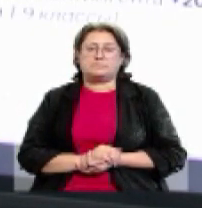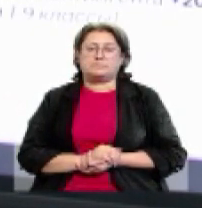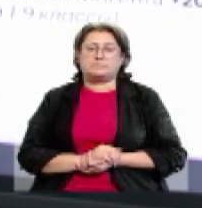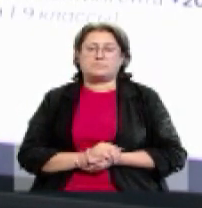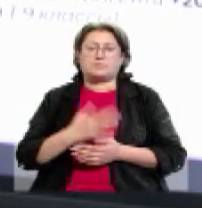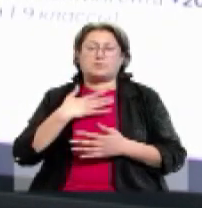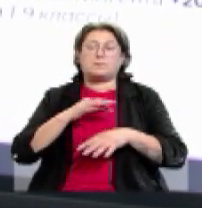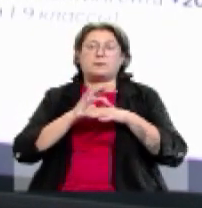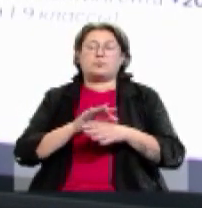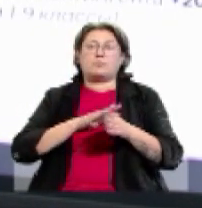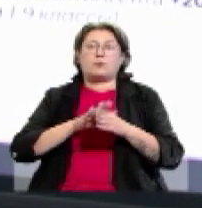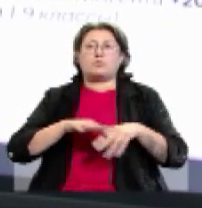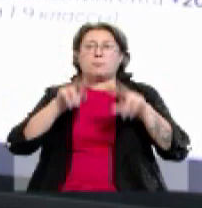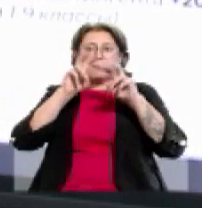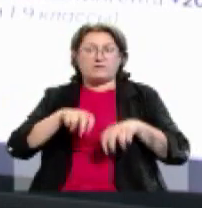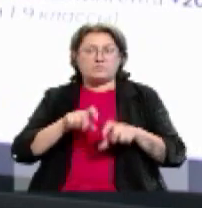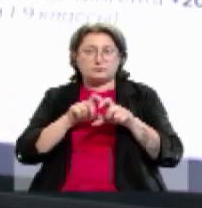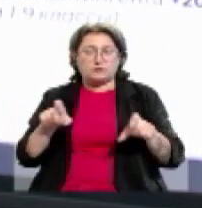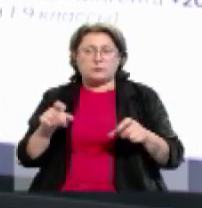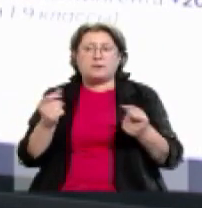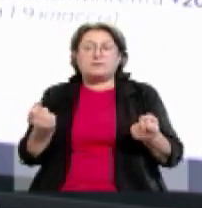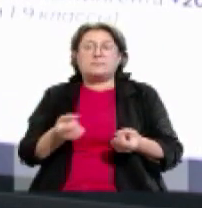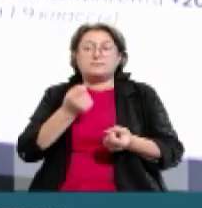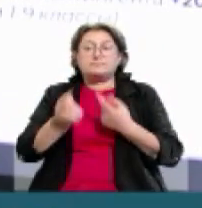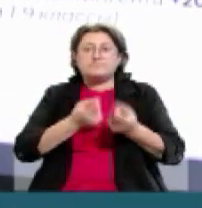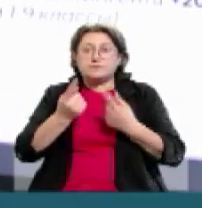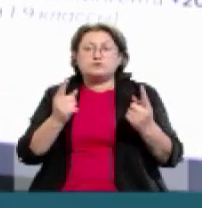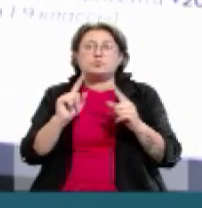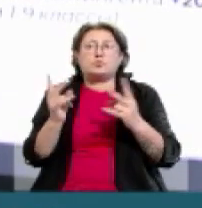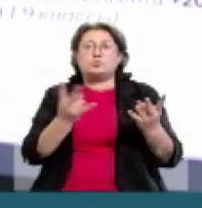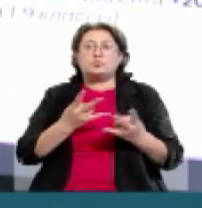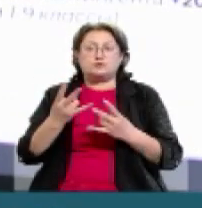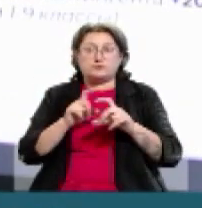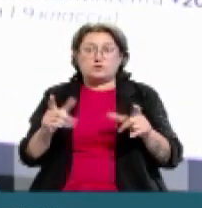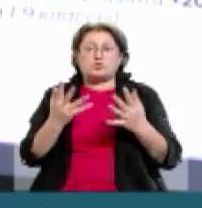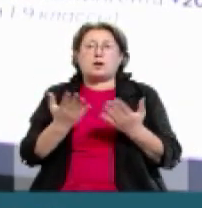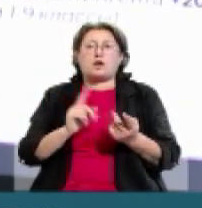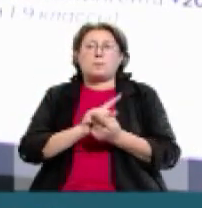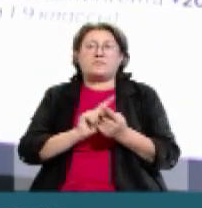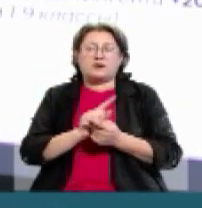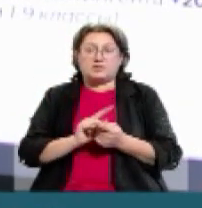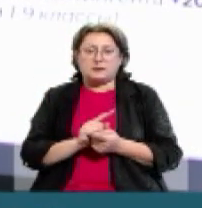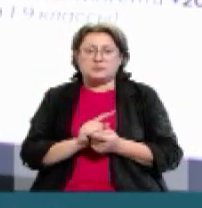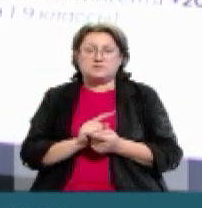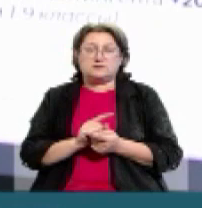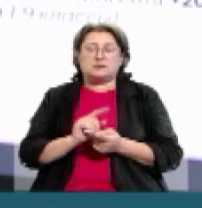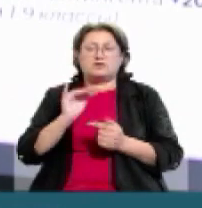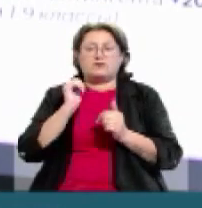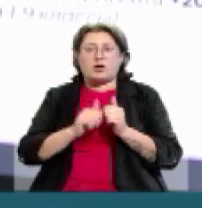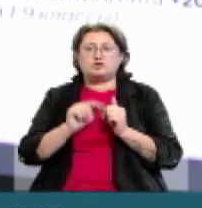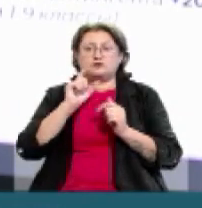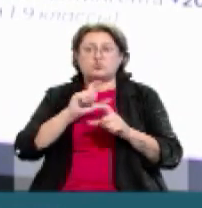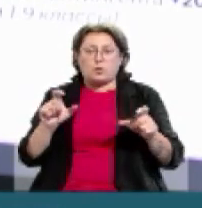оларда материалдар болды, соларды бірінші біліп аламыз, содан кейін барып сол мектептегі олардың мұғалімдерімен сөйлесіп, оларға